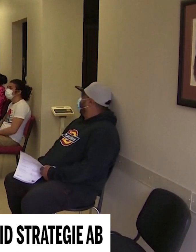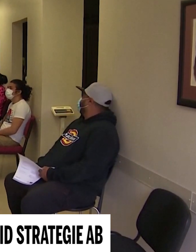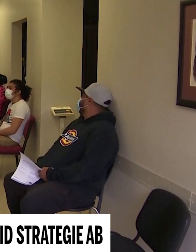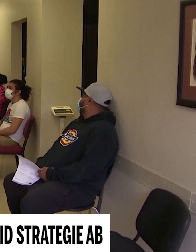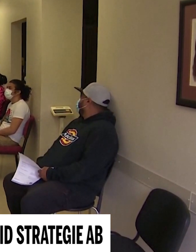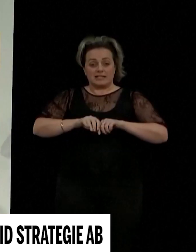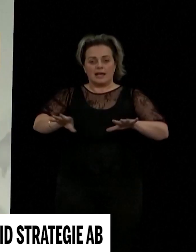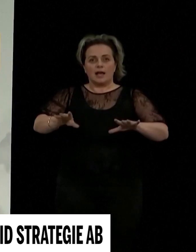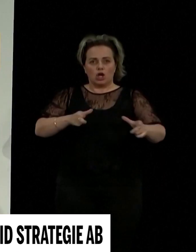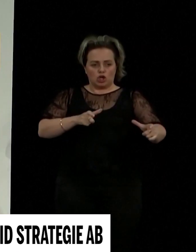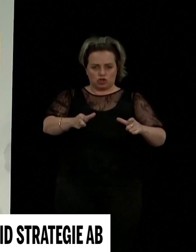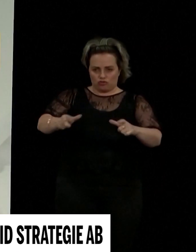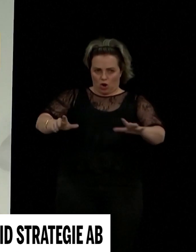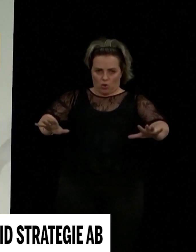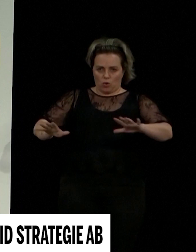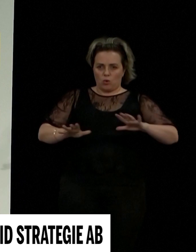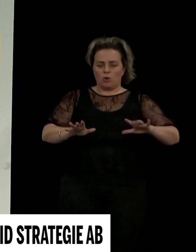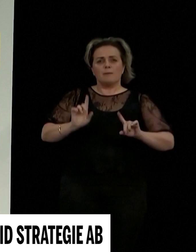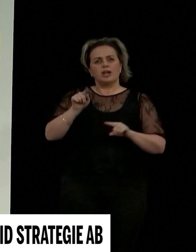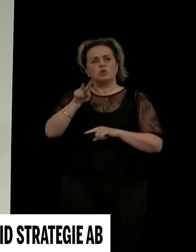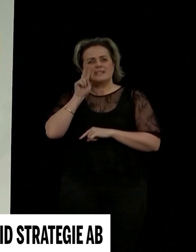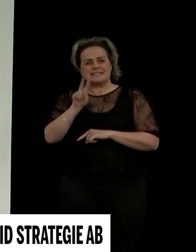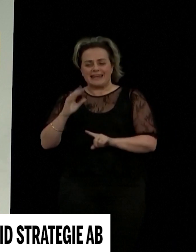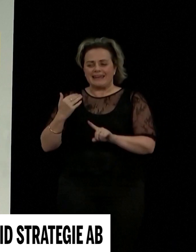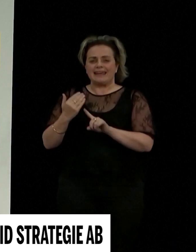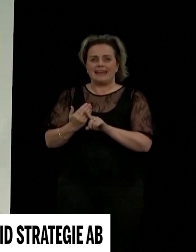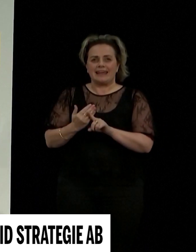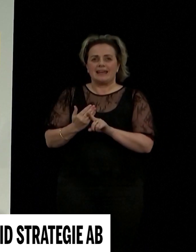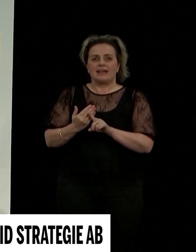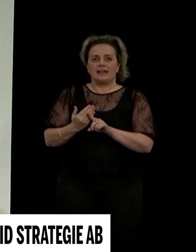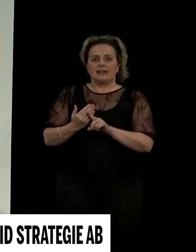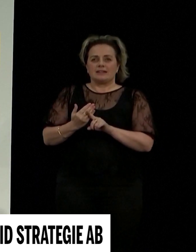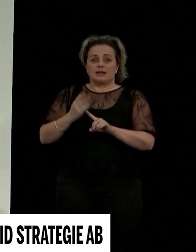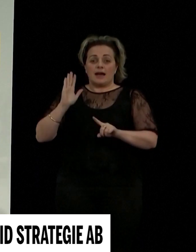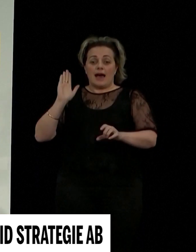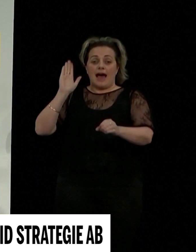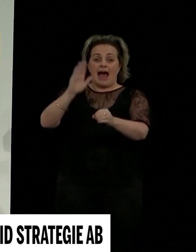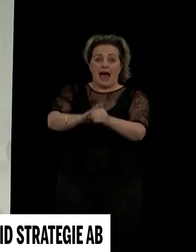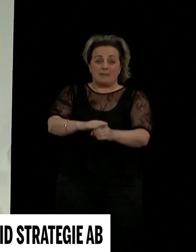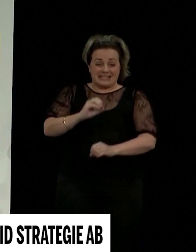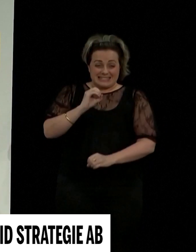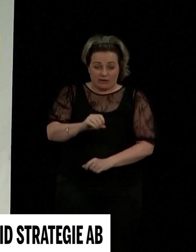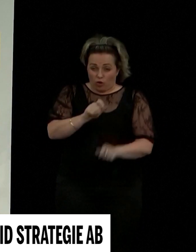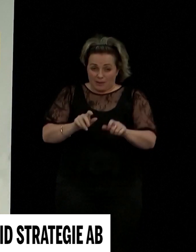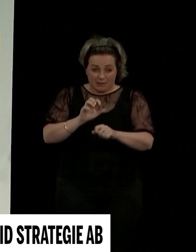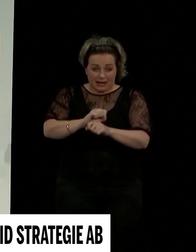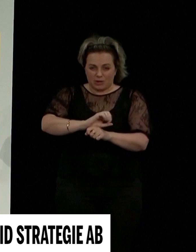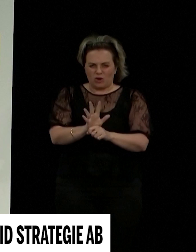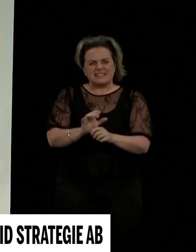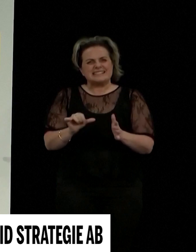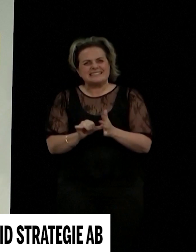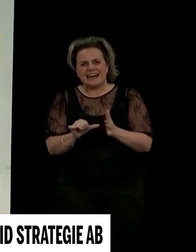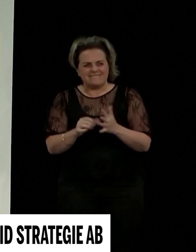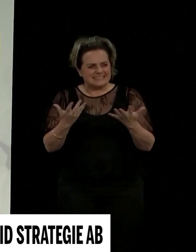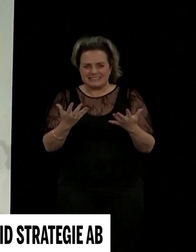hochansteckende data variante des corona virus habe sich als wendepunkt erwiesen in auckland habe das corona virus auch mit dem strengen